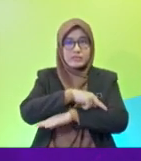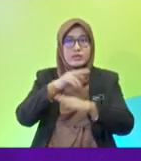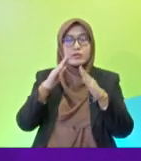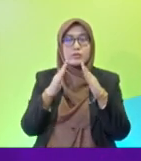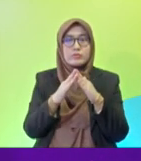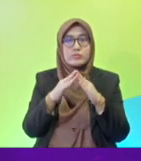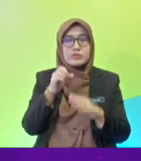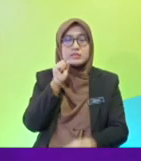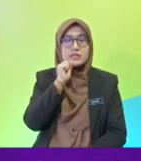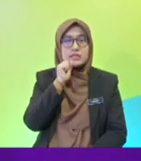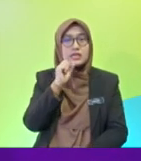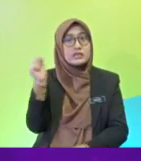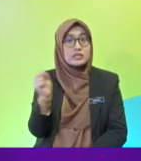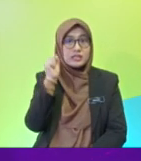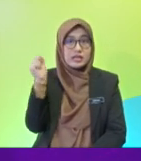sentiasa